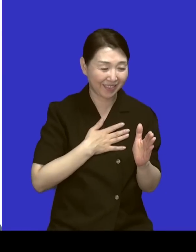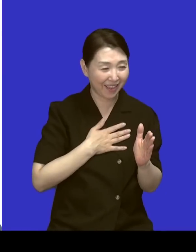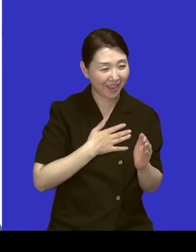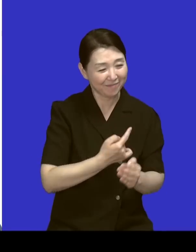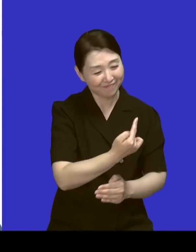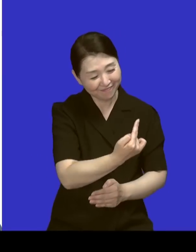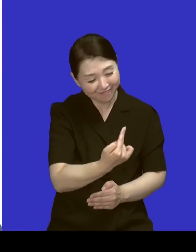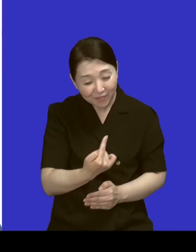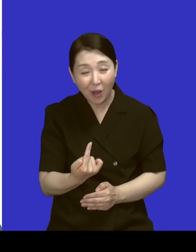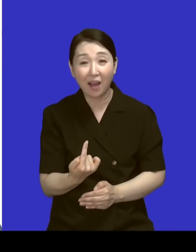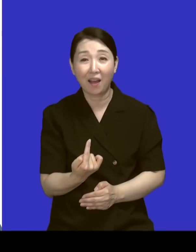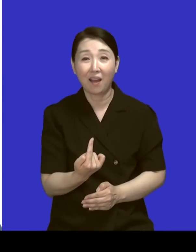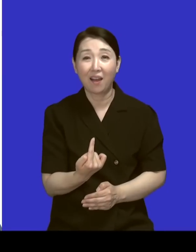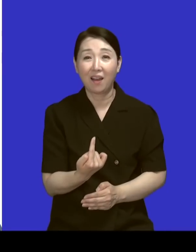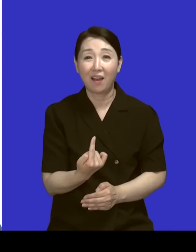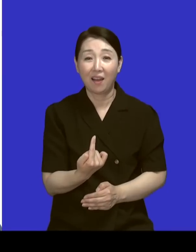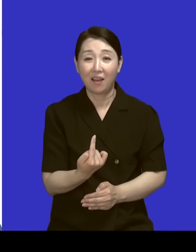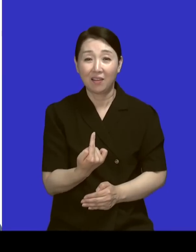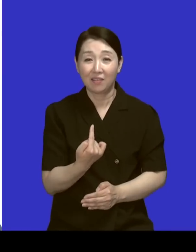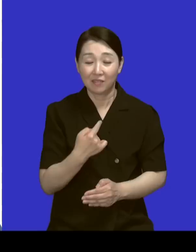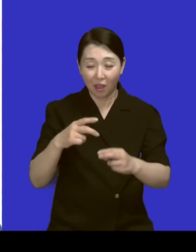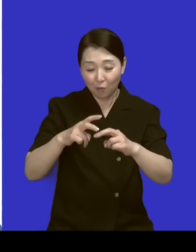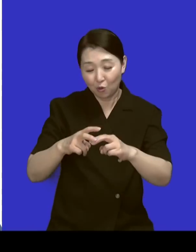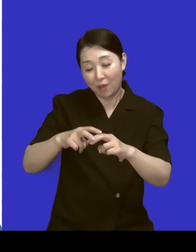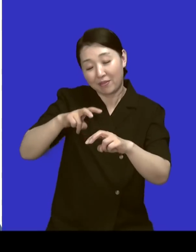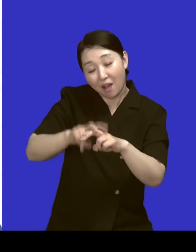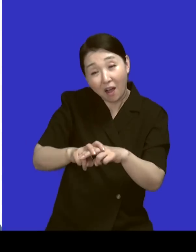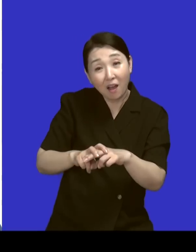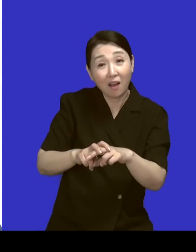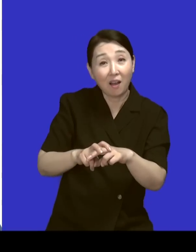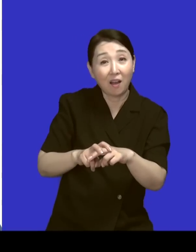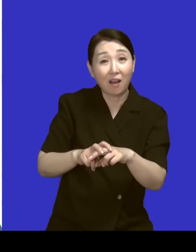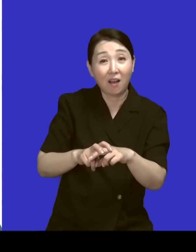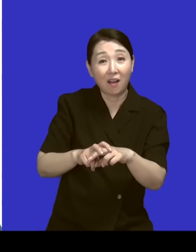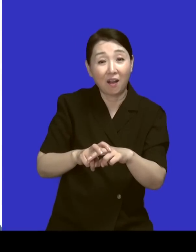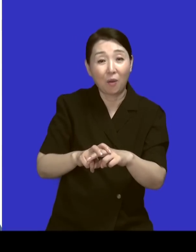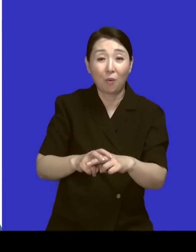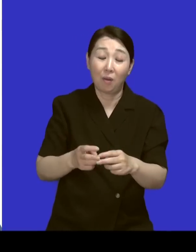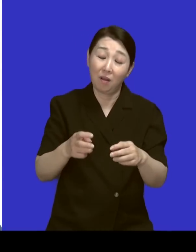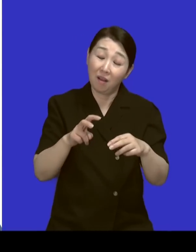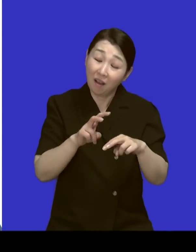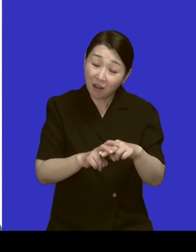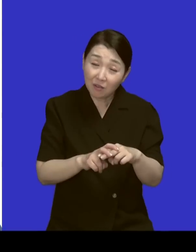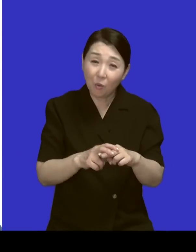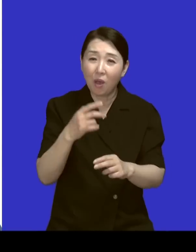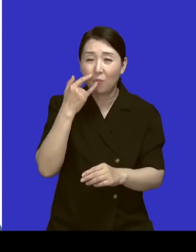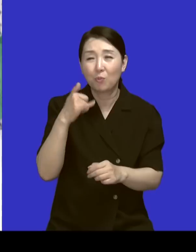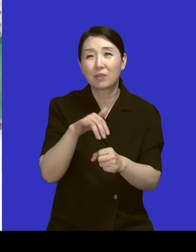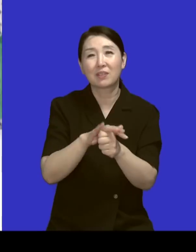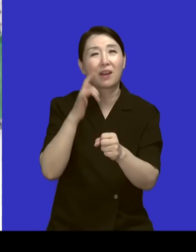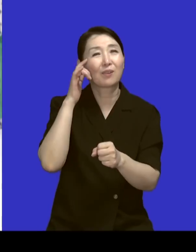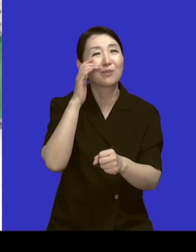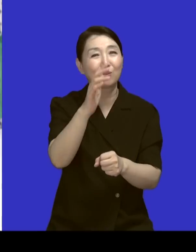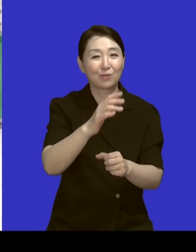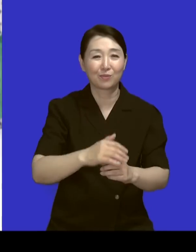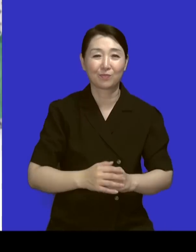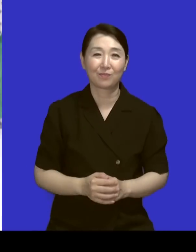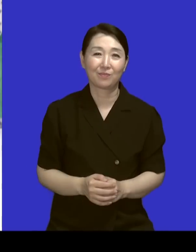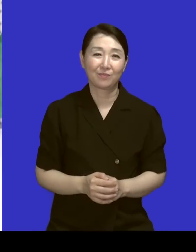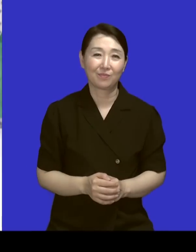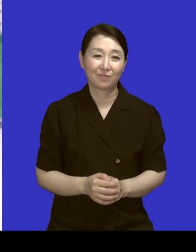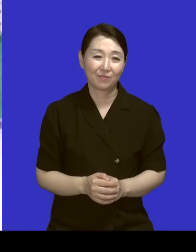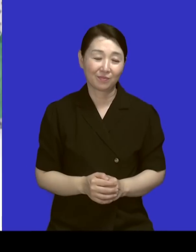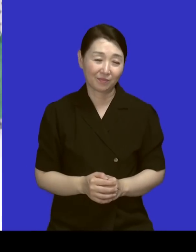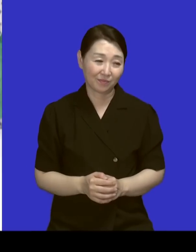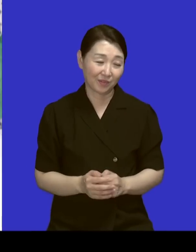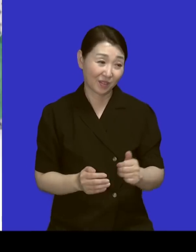걸어오는 거예요. 네. 네. 그러더니 제 무릎에 턱 앉는 거예요. 되게 아마도 부모님의 사랑이 그리웠겠죠. 네. 그래서 그